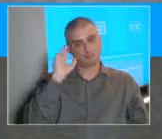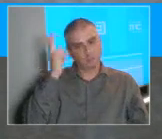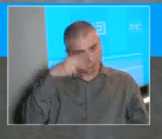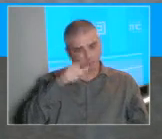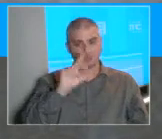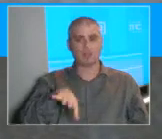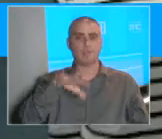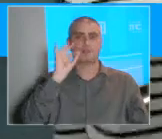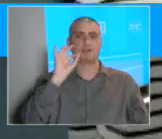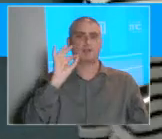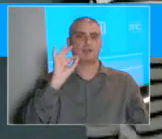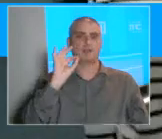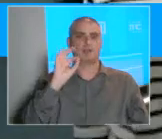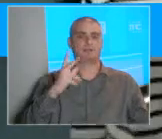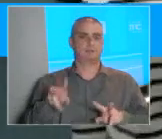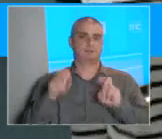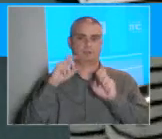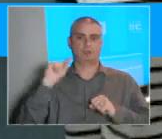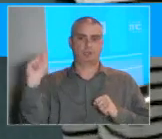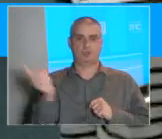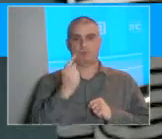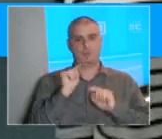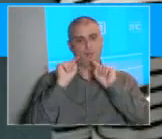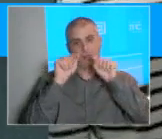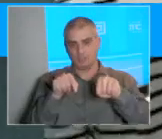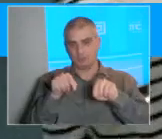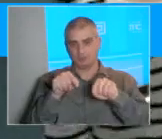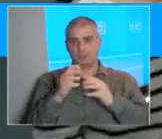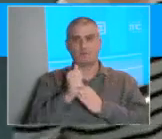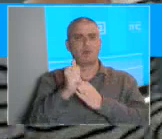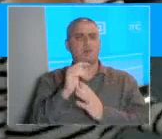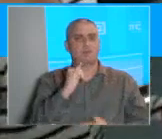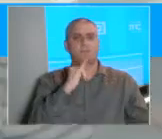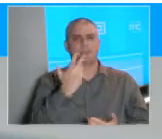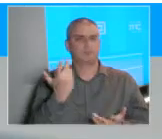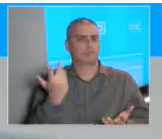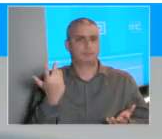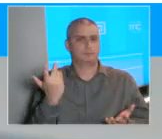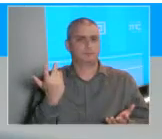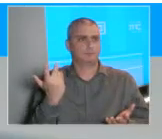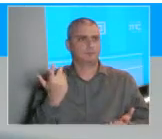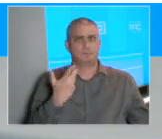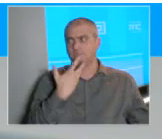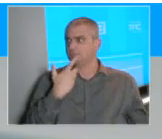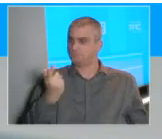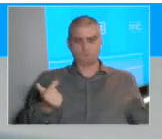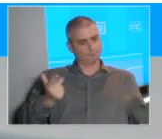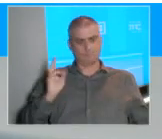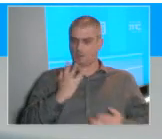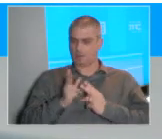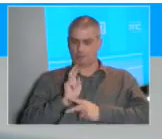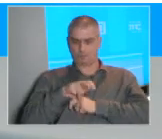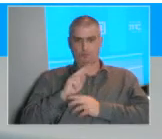לתת בחירה, הוא צריך לתת הזדמנות לכולם לגשת ולהוביל. מה זה הדמות הזאת, רפי פרץ, שהרגע היא